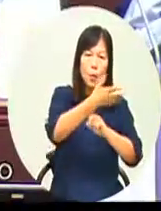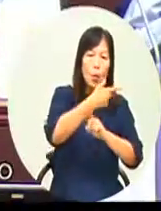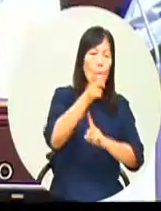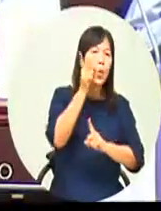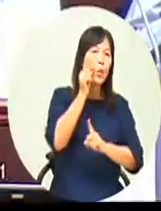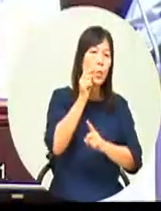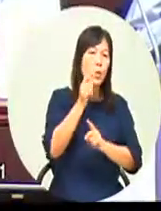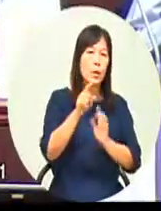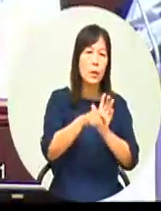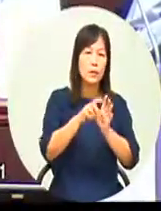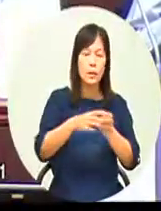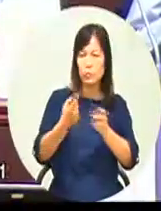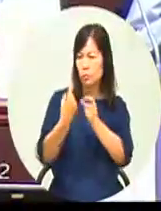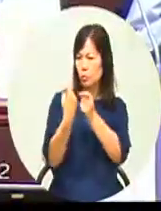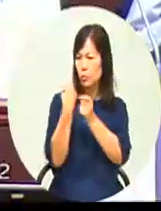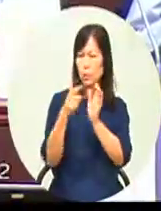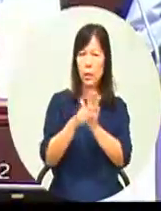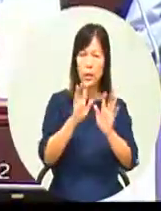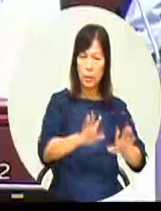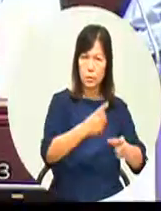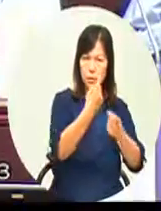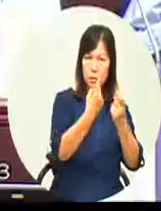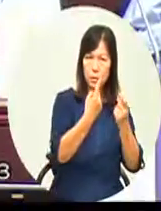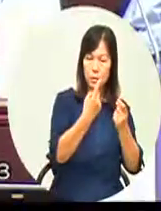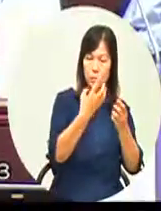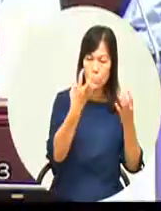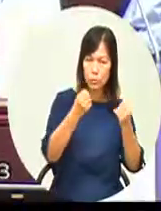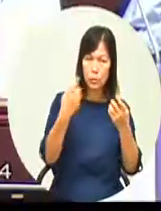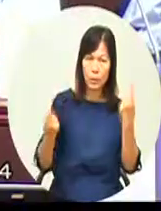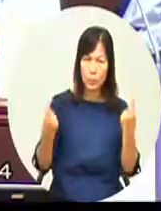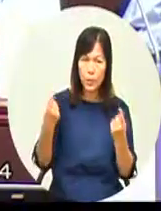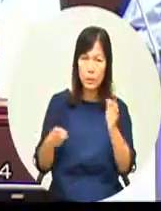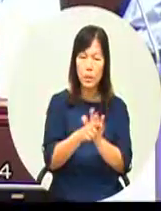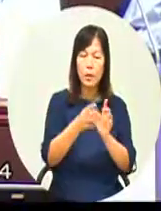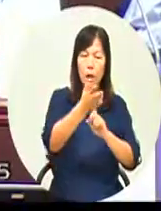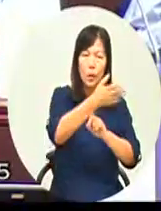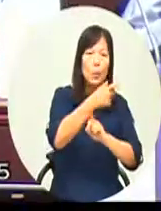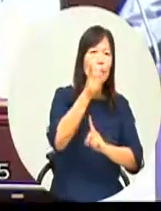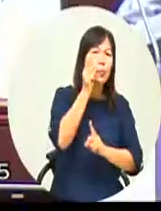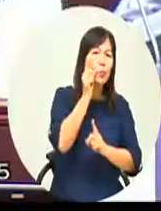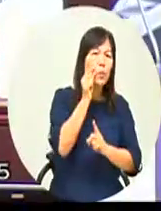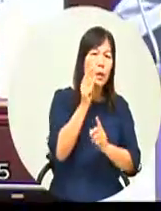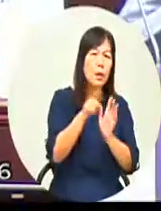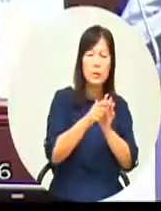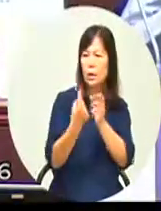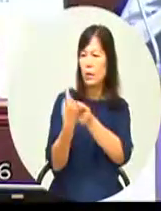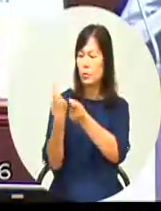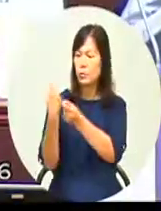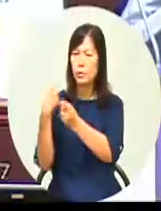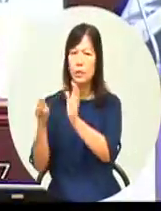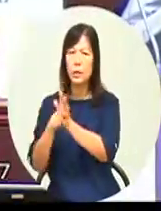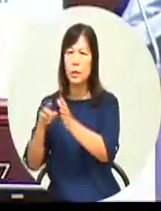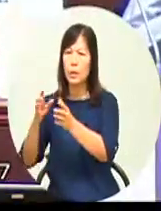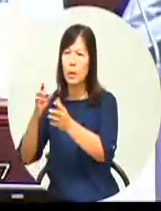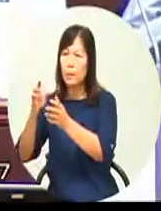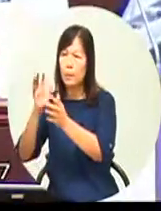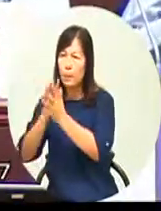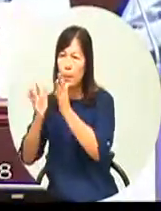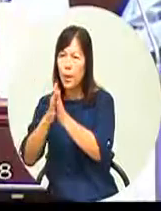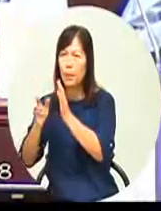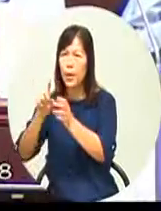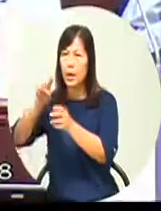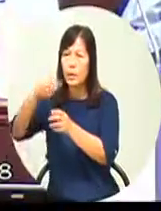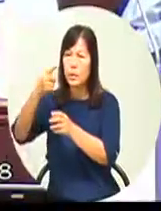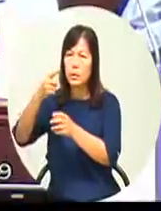区。那当然在去年跟今年的这个数字来比较上，旗津风景区在去年是第一